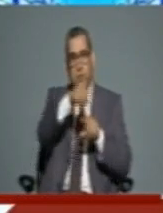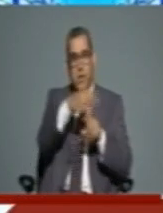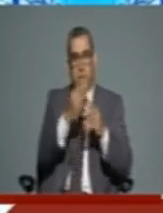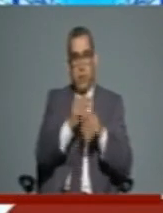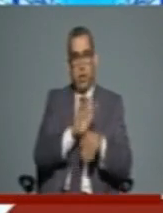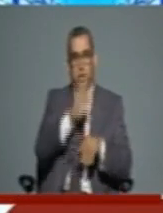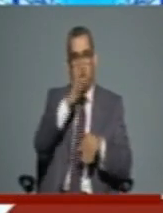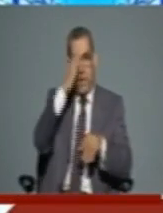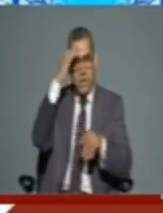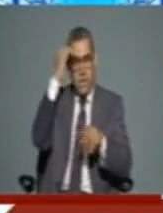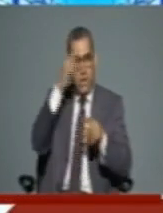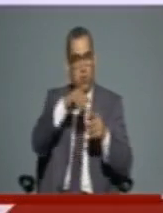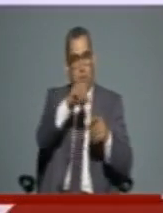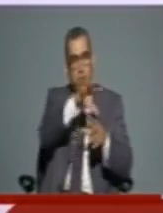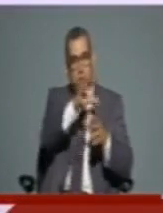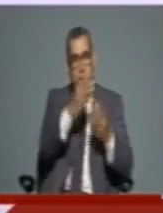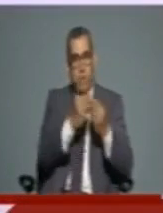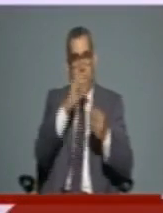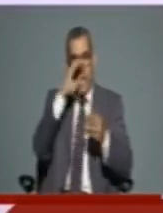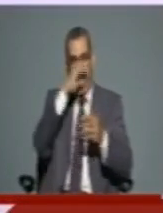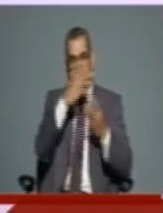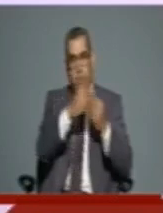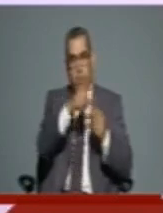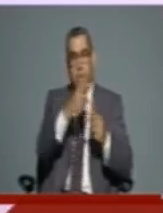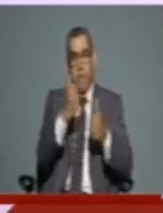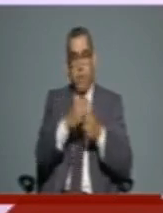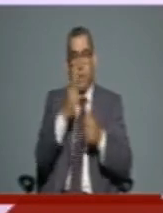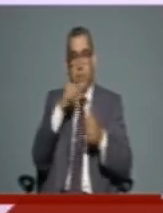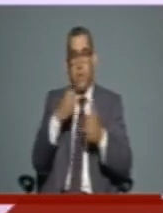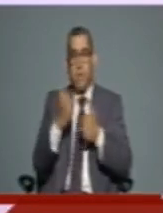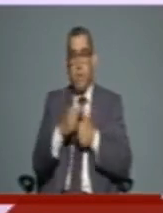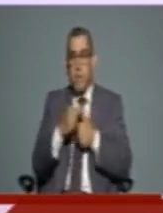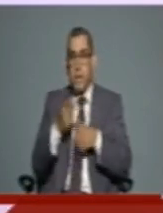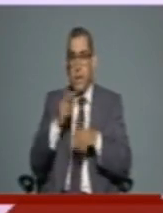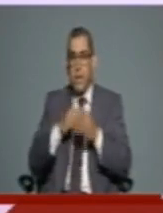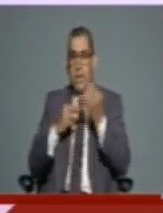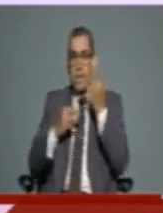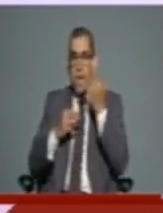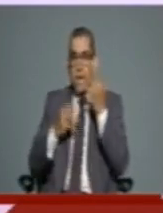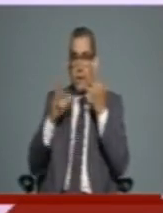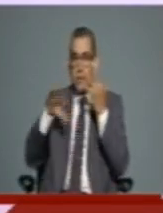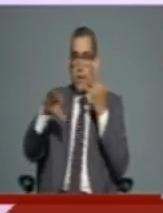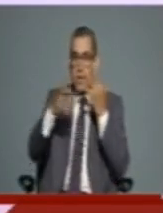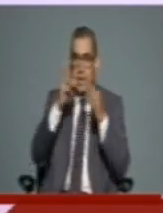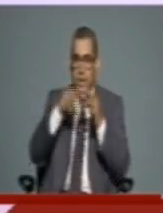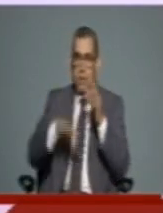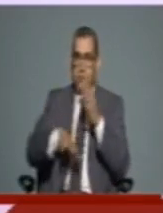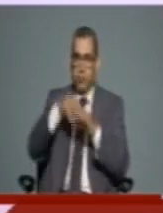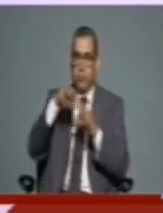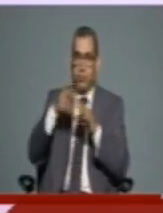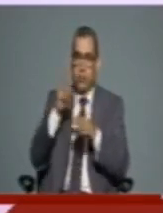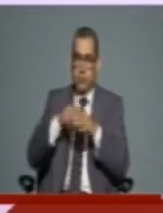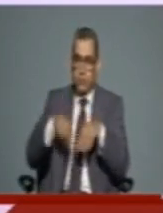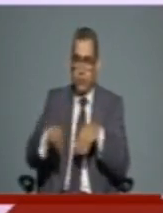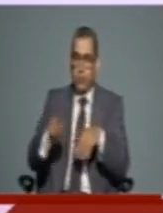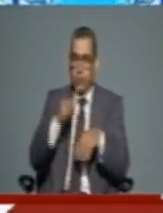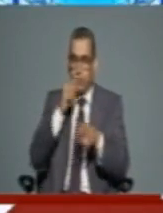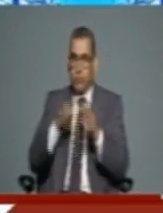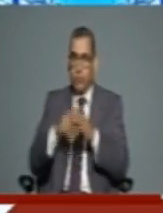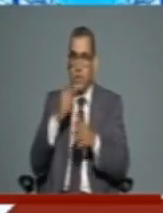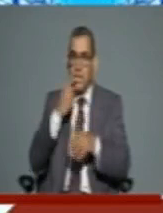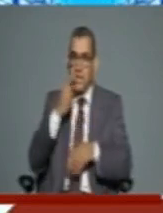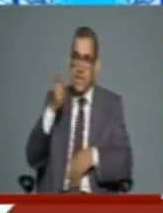الصعيد وجزء من الجيزة، ولكن لدينا كذلك ثلاث مواقع أخرى سيتم طرحها في العام